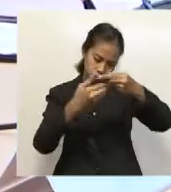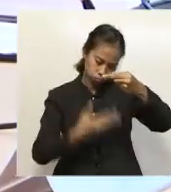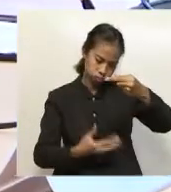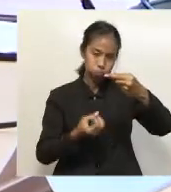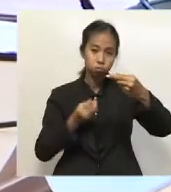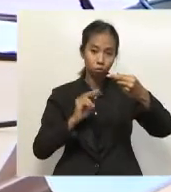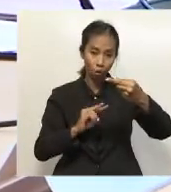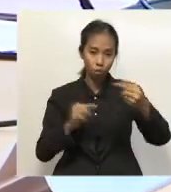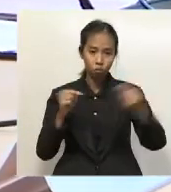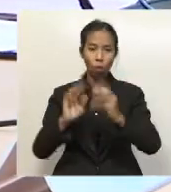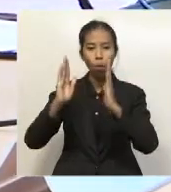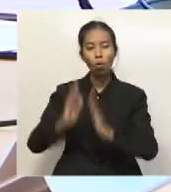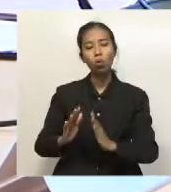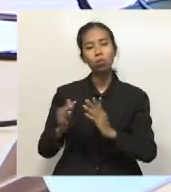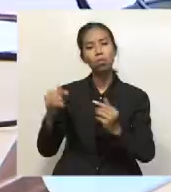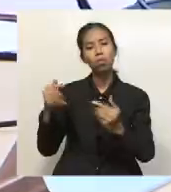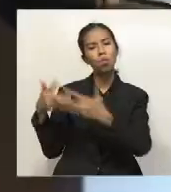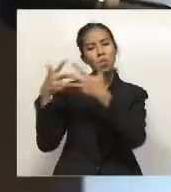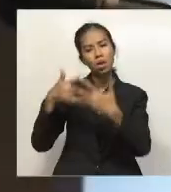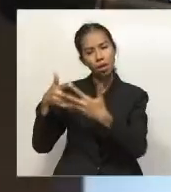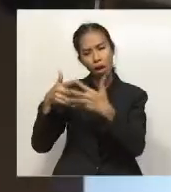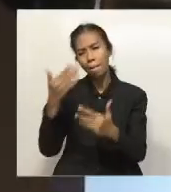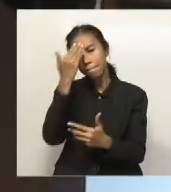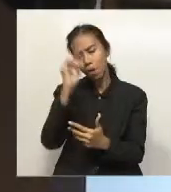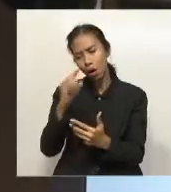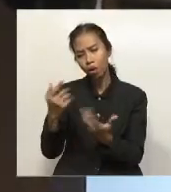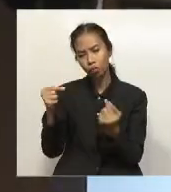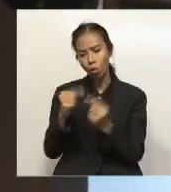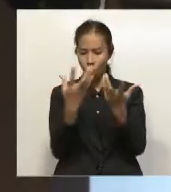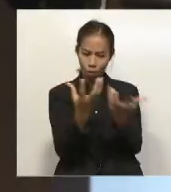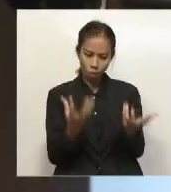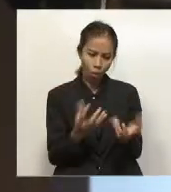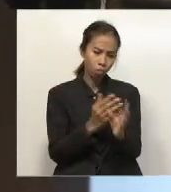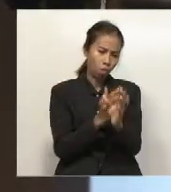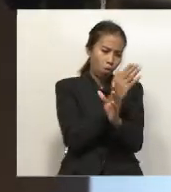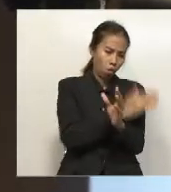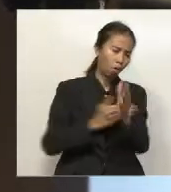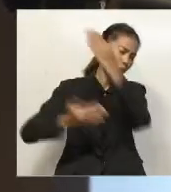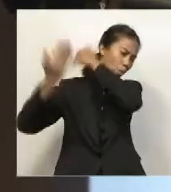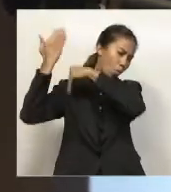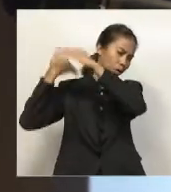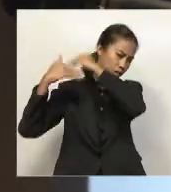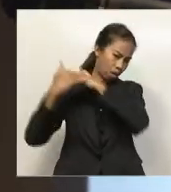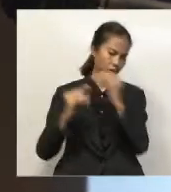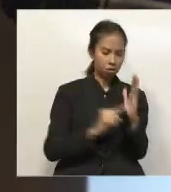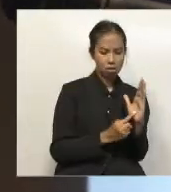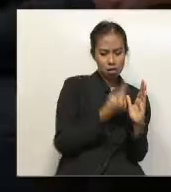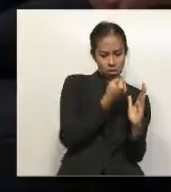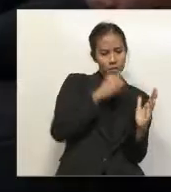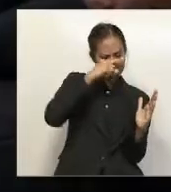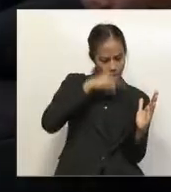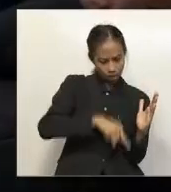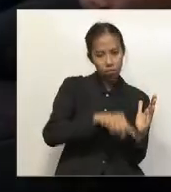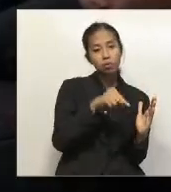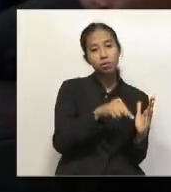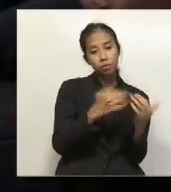าวอเมริการายหนึ่งเนื่องจากเป็นโบราณวัตถุยุคก่อนประวัติศาสตร์ที่มีแหล่งกำเนิดในประเทศไทยโบรา